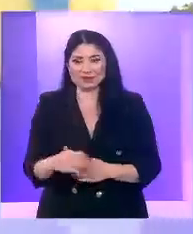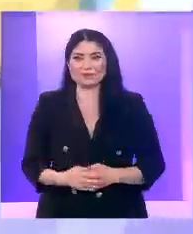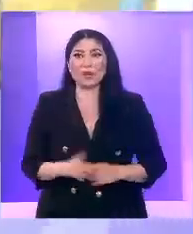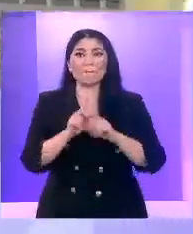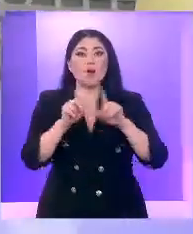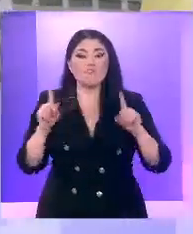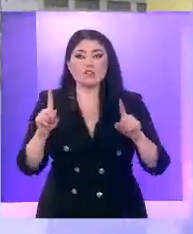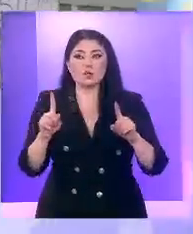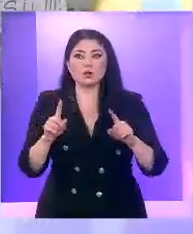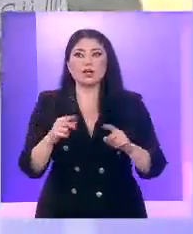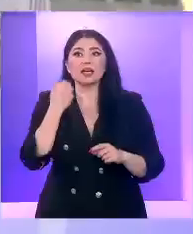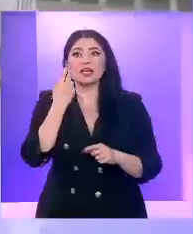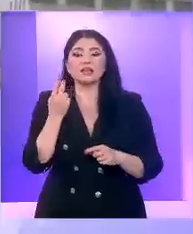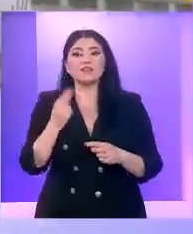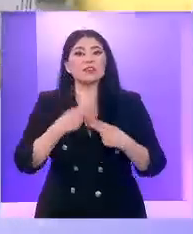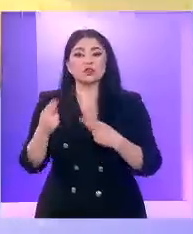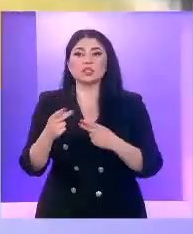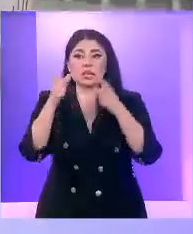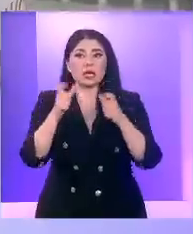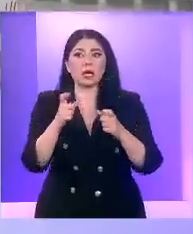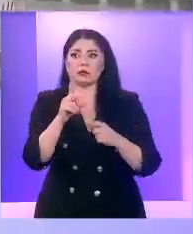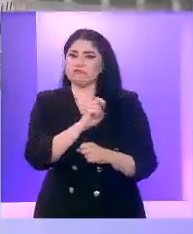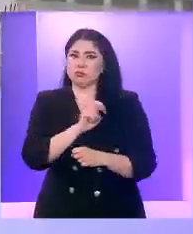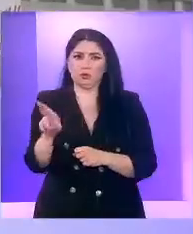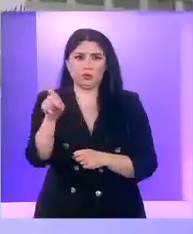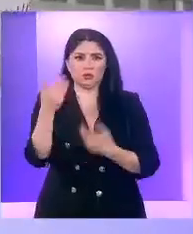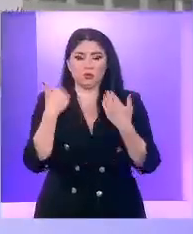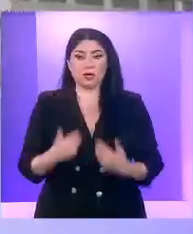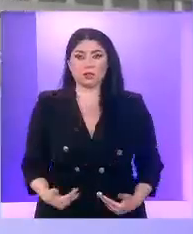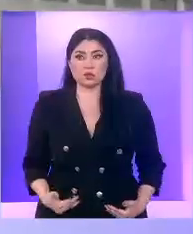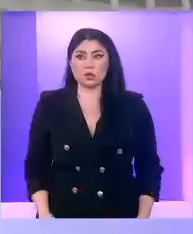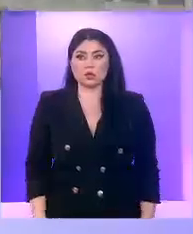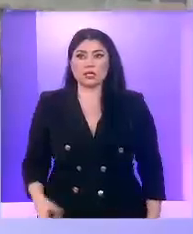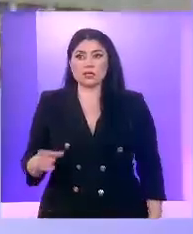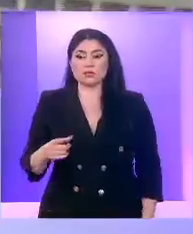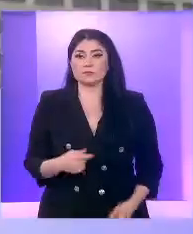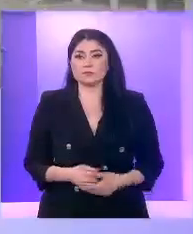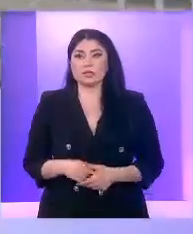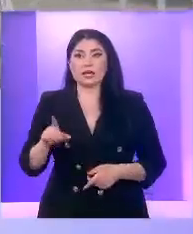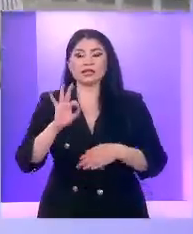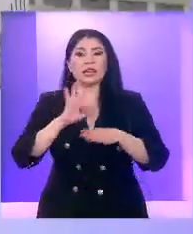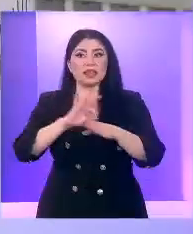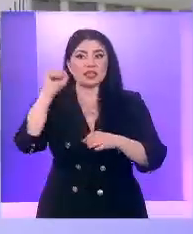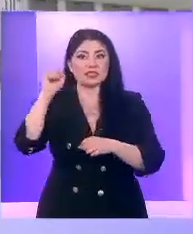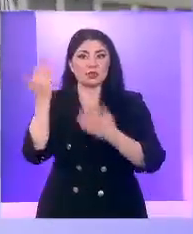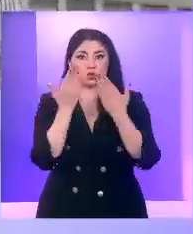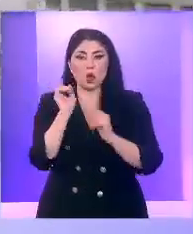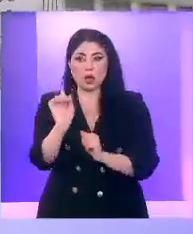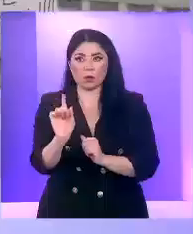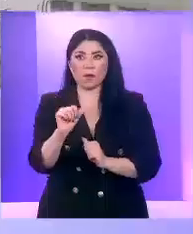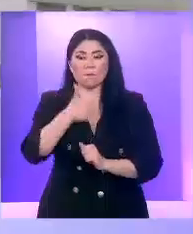Japonia... Nu vă veți întoarce în clase? Nu, eu personal nu. Sunt și lideri de sindicat în școala mea. În prima zi de grevă